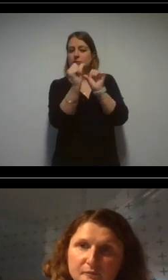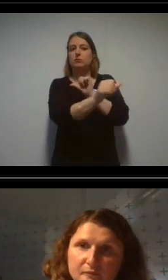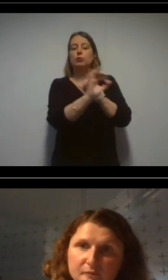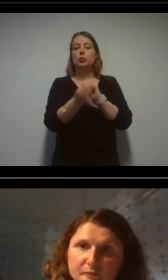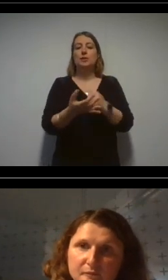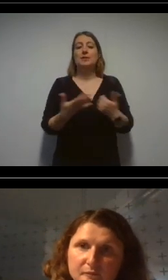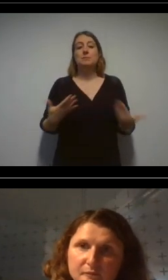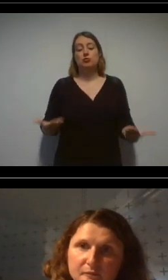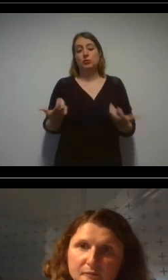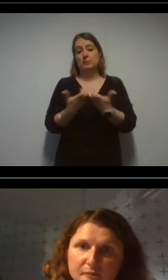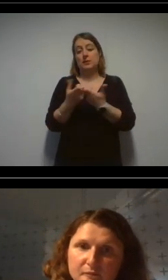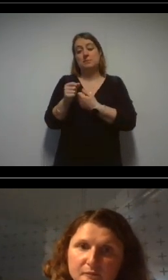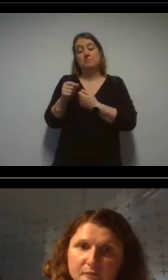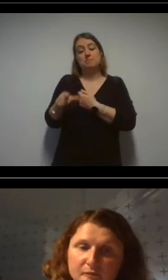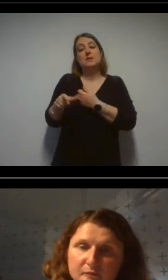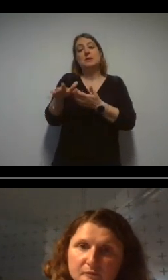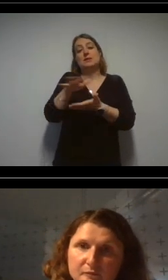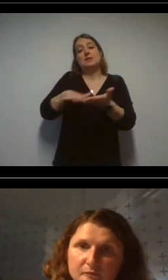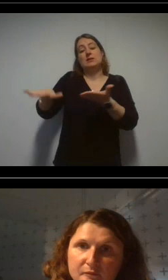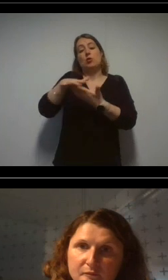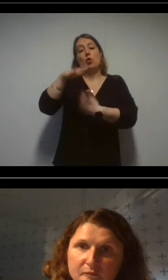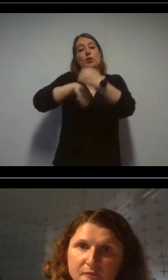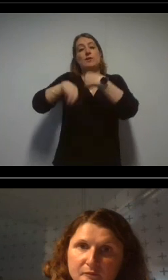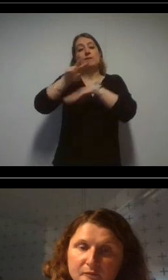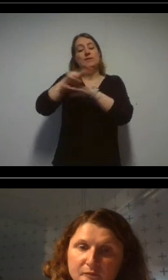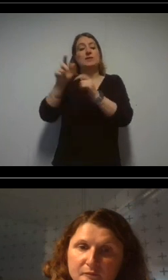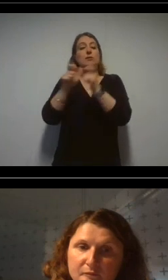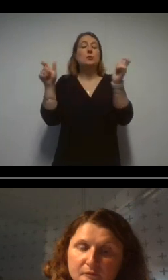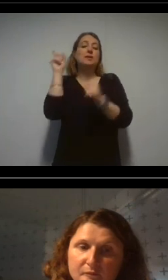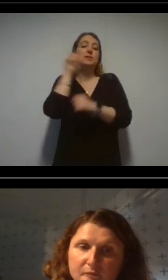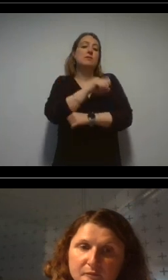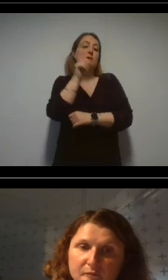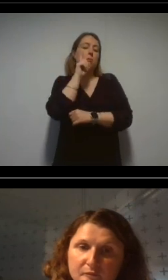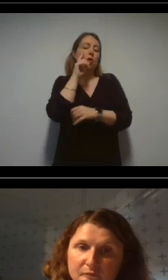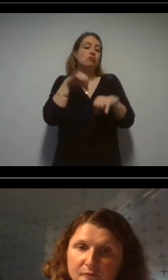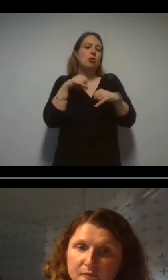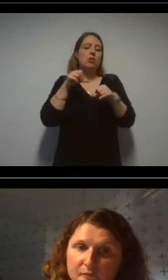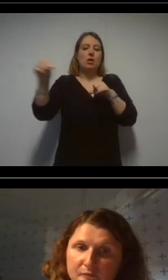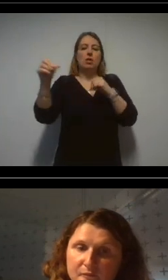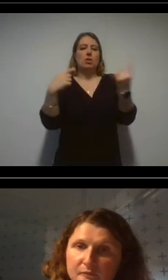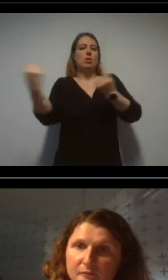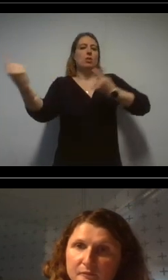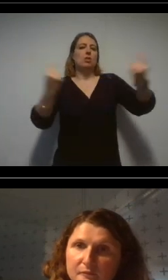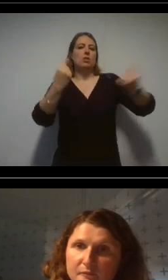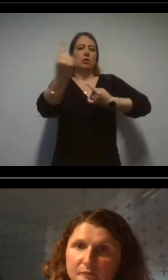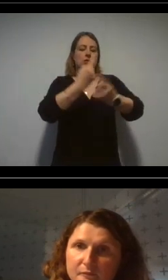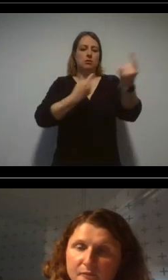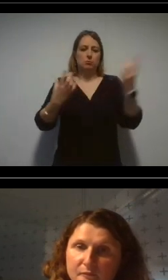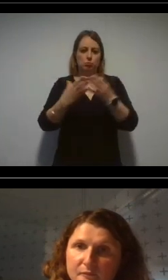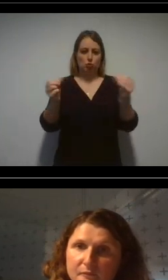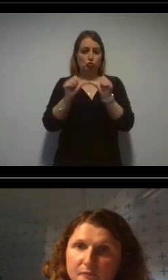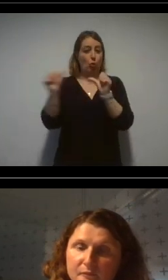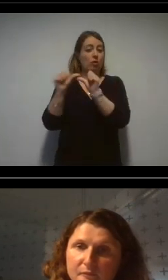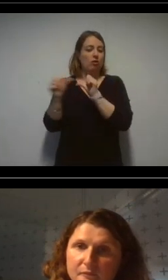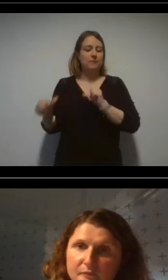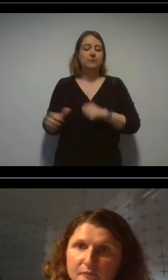visite d'entreprise sur ce territoire parce que les jeunes vont être un peu plus éloignés. Alors, sauf si on trouve, et c'est